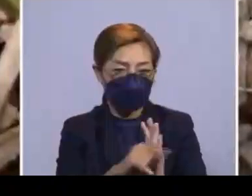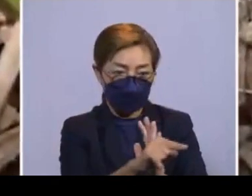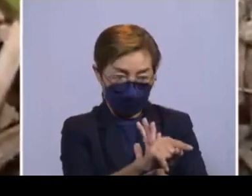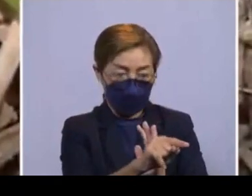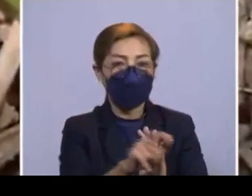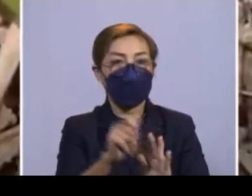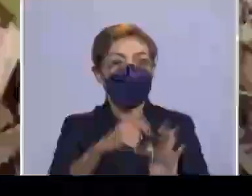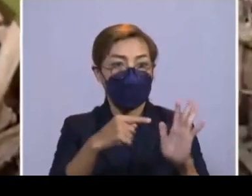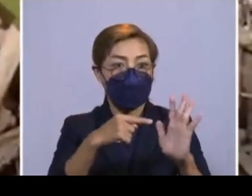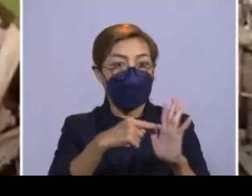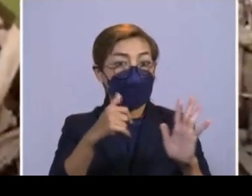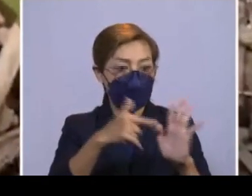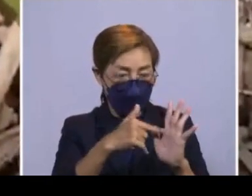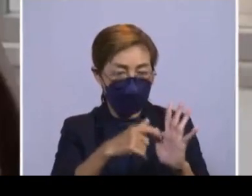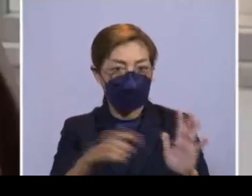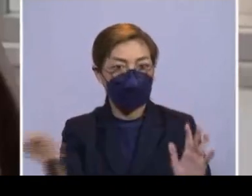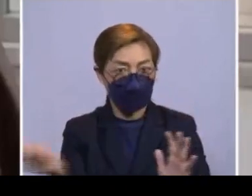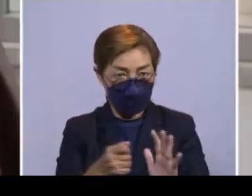างอาญาสูงด้วยนะคะ